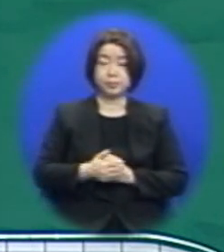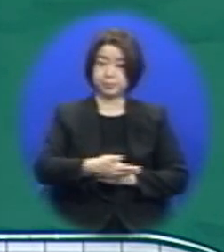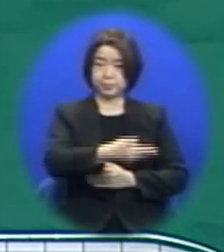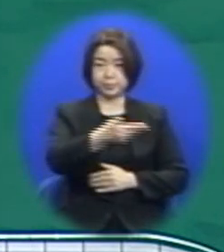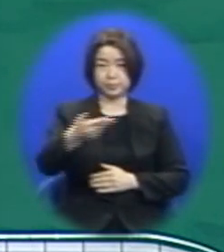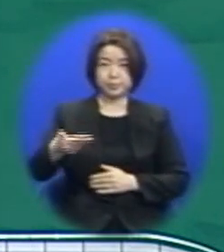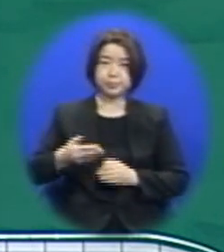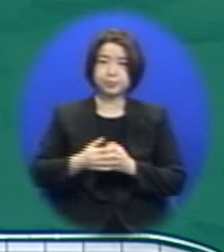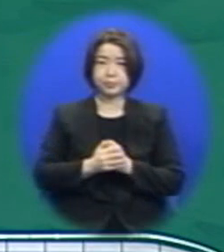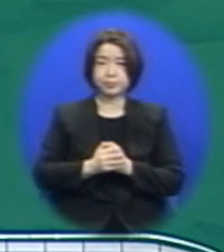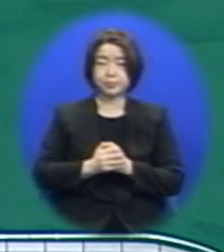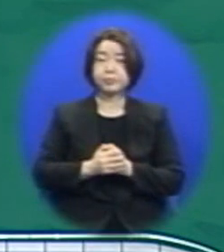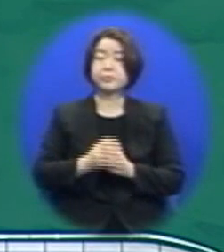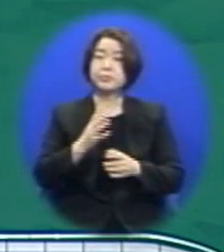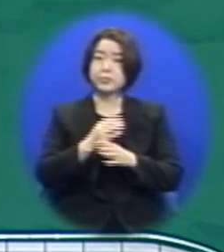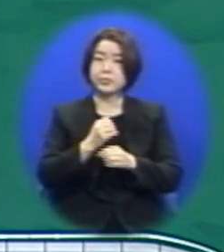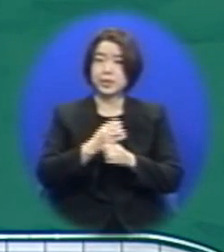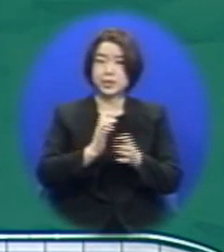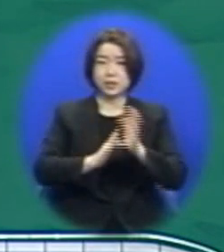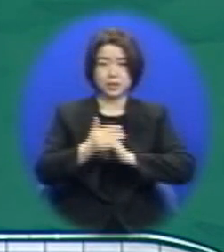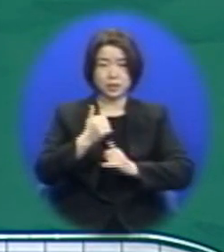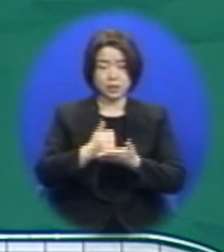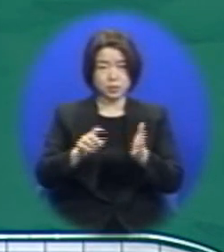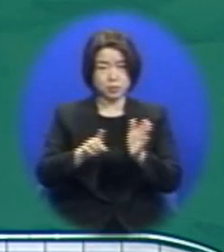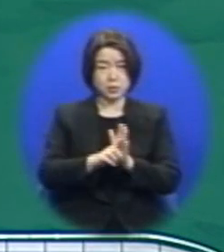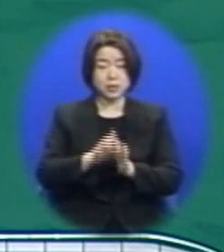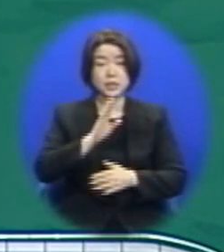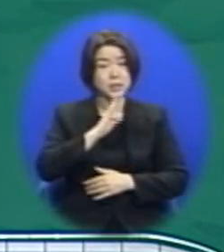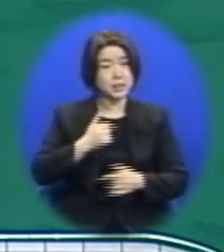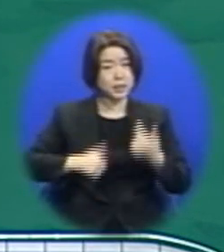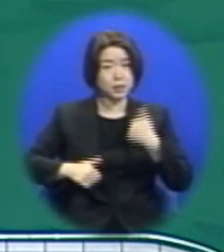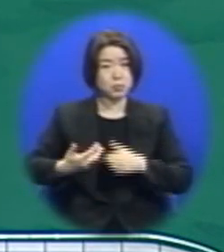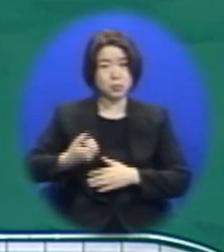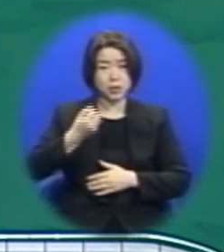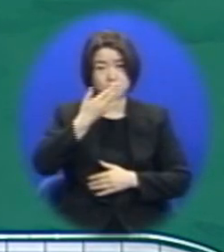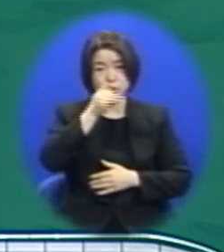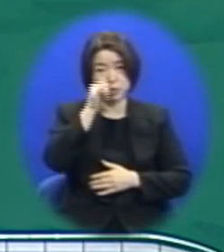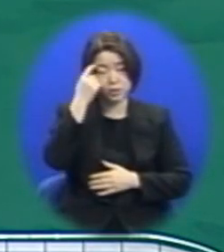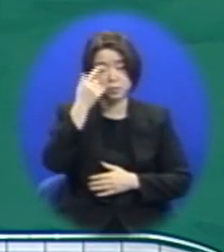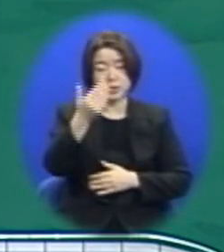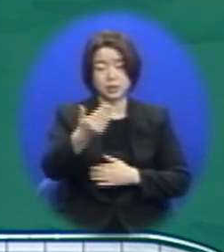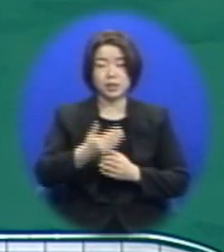여러분, 언제 예수님 믿는 진짜 기쁨을 얻을 수 있을까요?